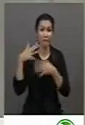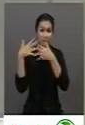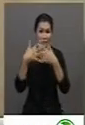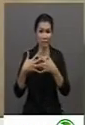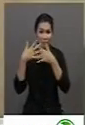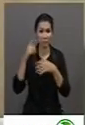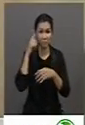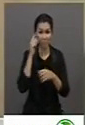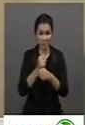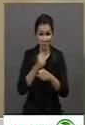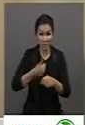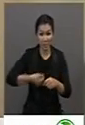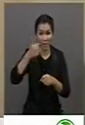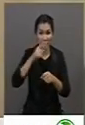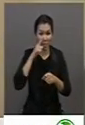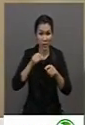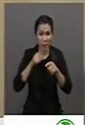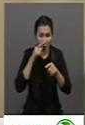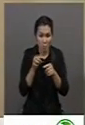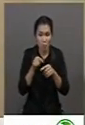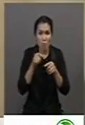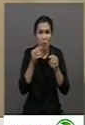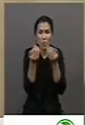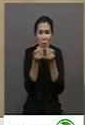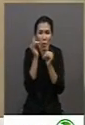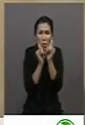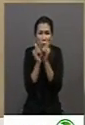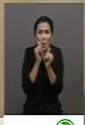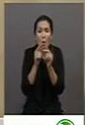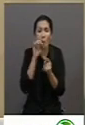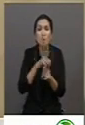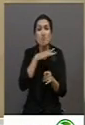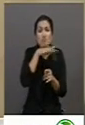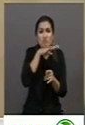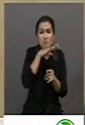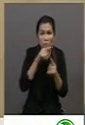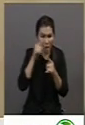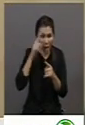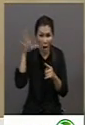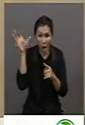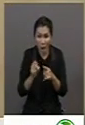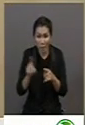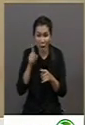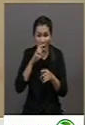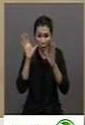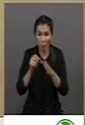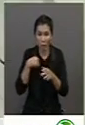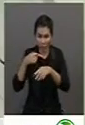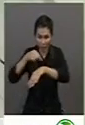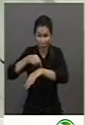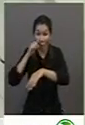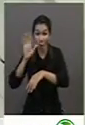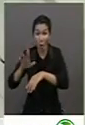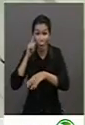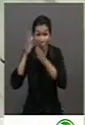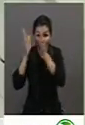ที่ประสบความสำเร็จในการสร้างตัวอ่อนสุกรที่มีส่วนประกอบของสเต็มเซลล์มนุษย์เกือบ 0.001% เป็นครั้งแรก